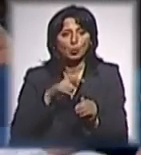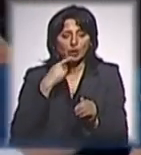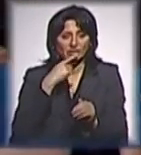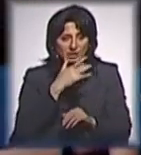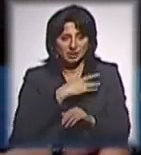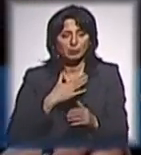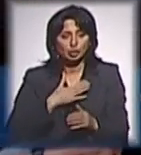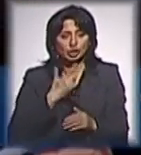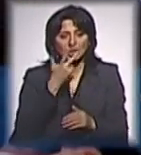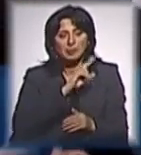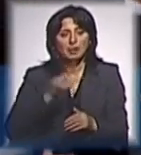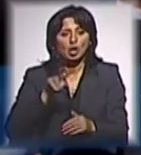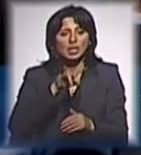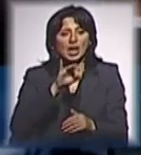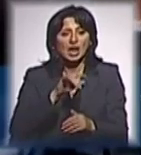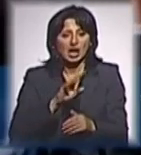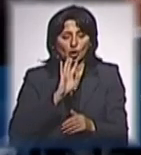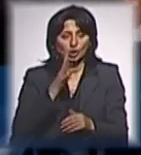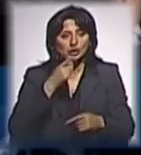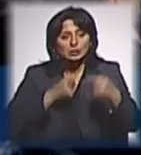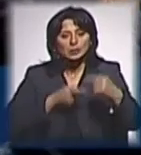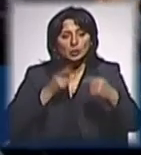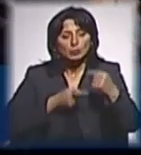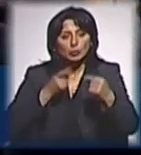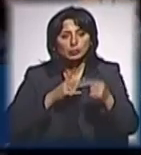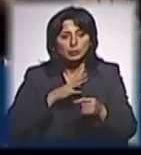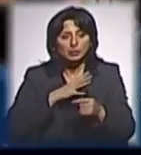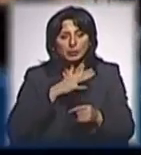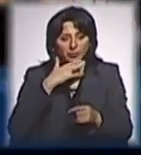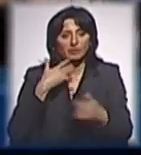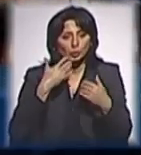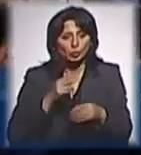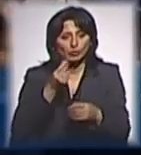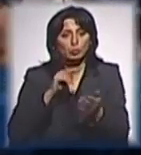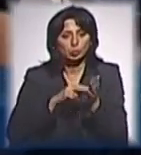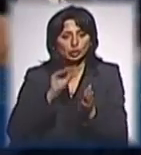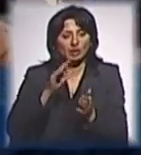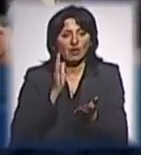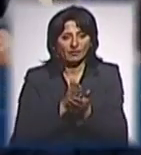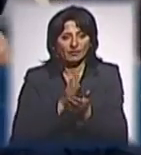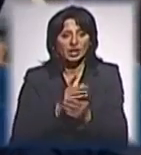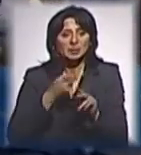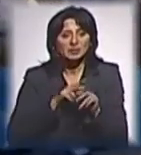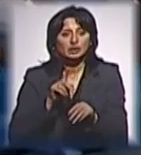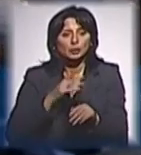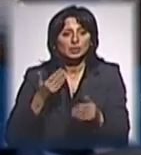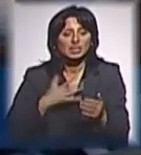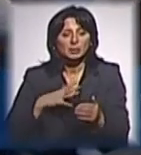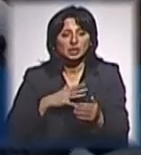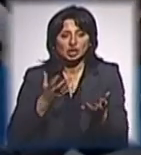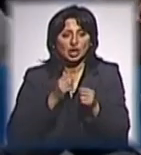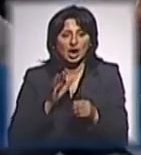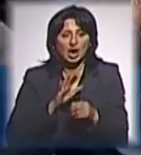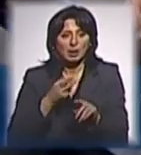ვიტყვი ამასაც, რომ 3 მილიონი ლარი მართალია 4 წლიანი ბრძოლის შედეგად, მაგრამ დევს უკვე თბილისის ბიუჯეტში იმისთვის, რომ თბილისში ჩვენ არ